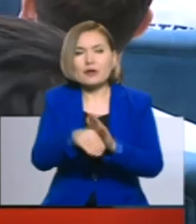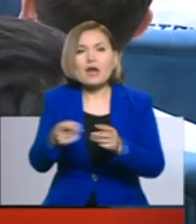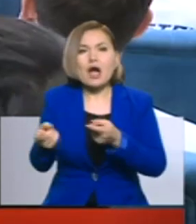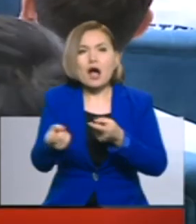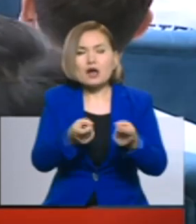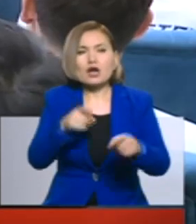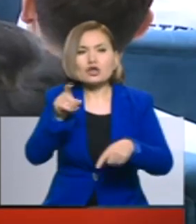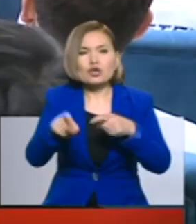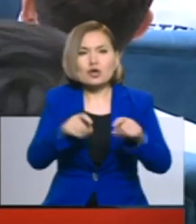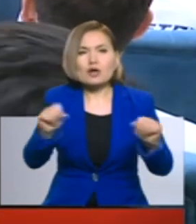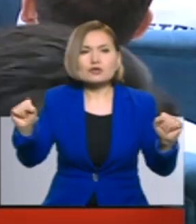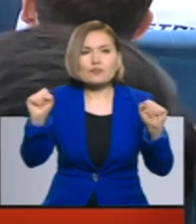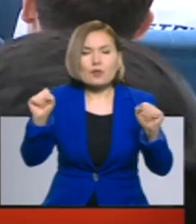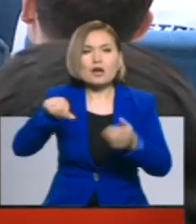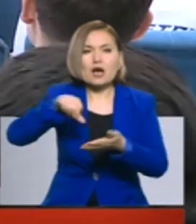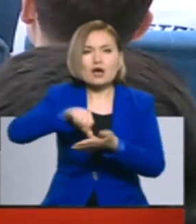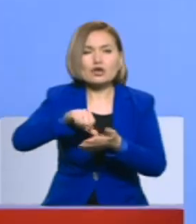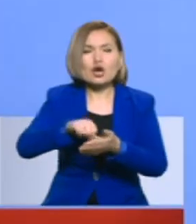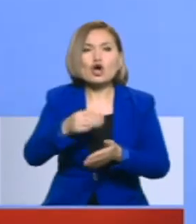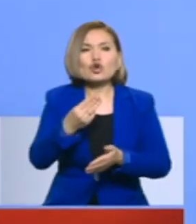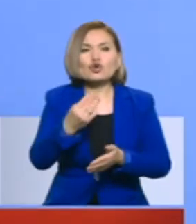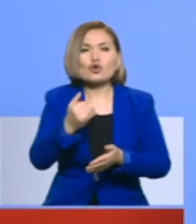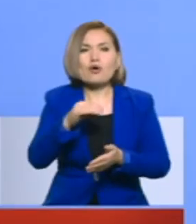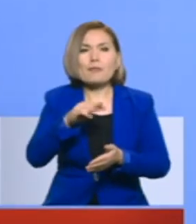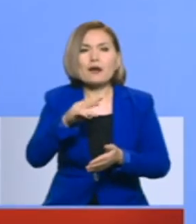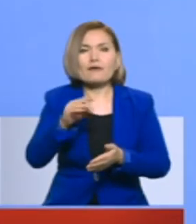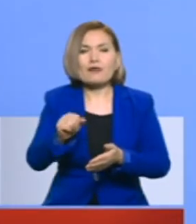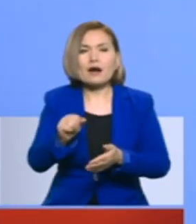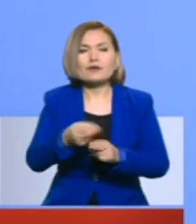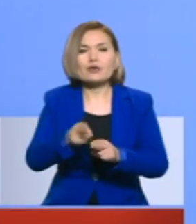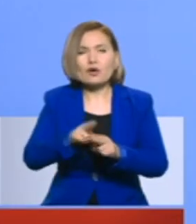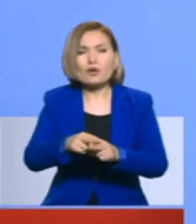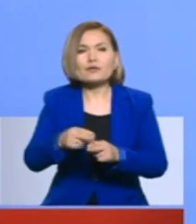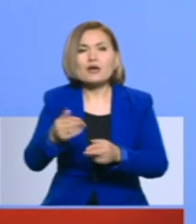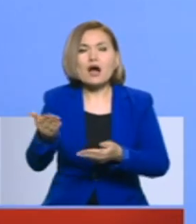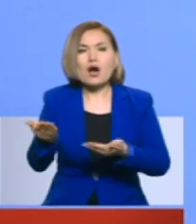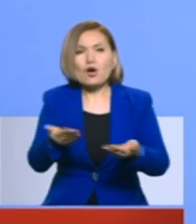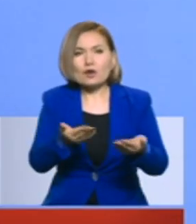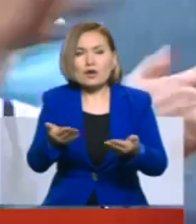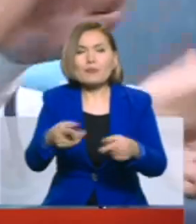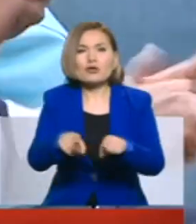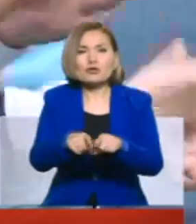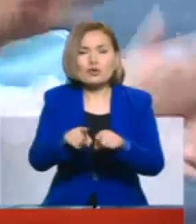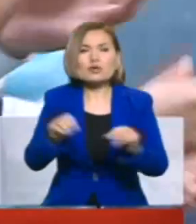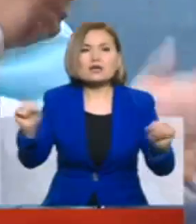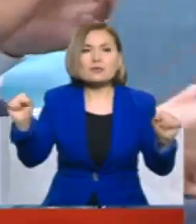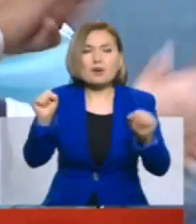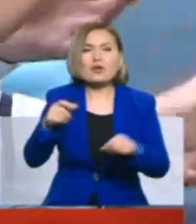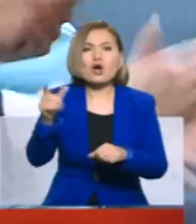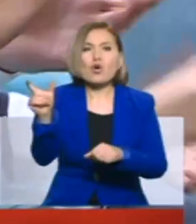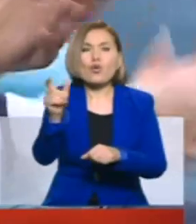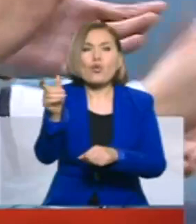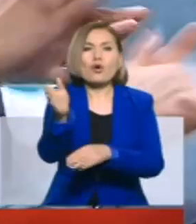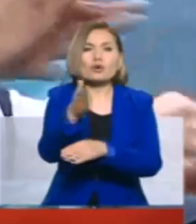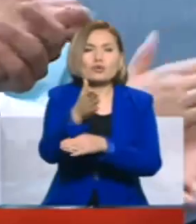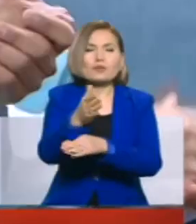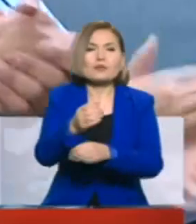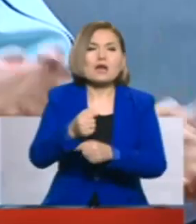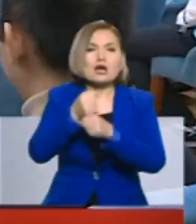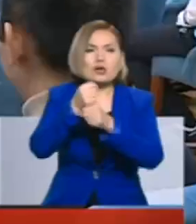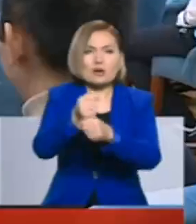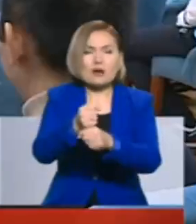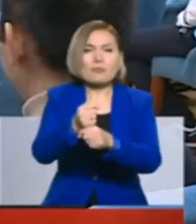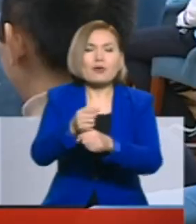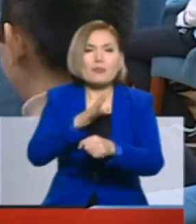жүгіру спортының өкілі Кристина Шумекова мен шорт-трекші Ерасыл Шыңғысханға көк туымыз табысталып, спортшылар ант берді.